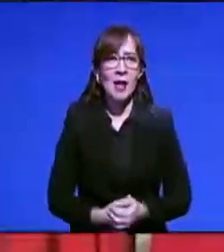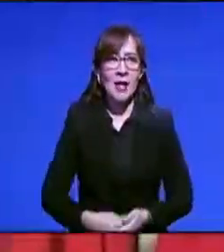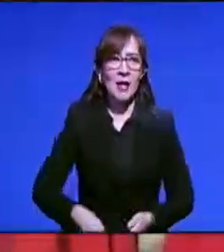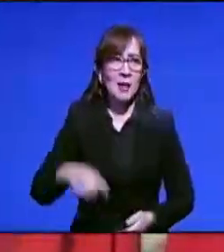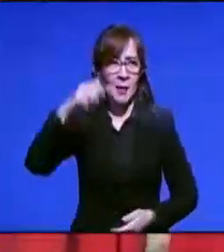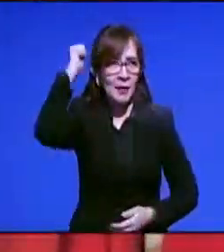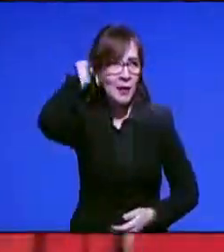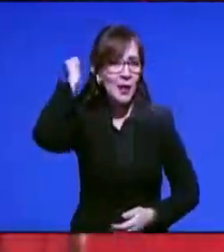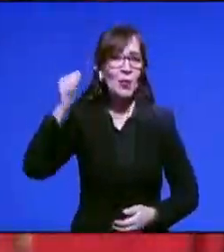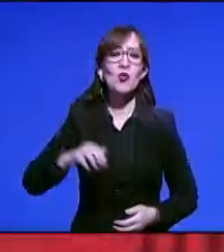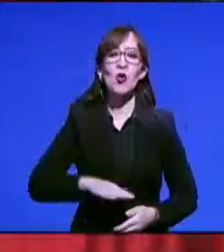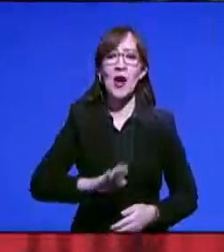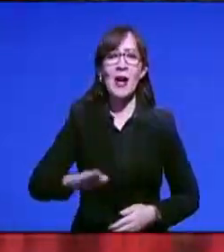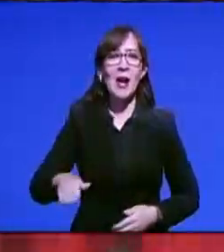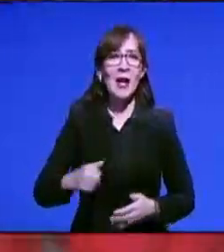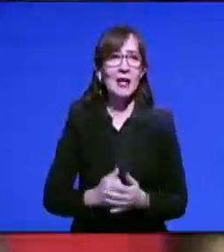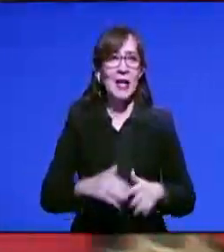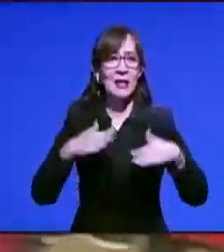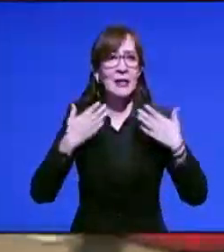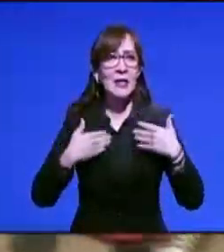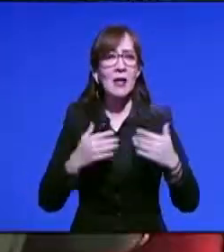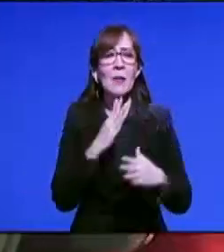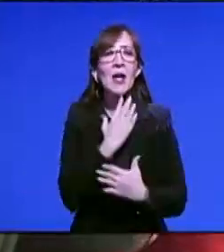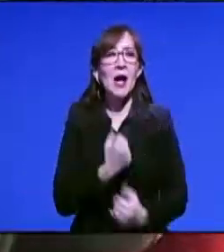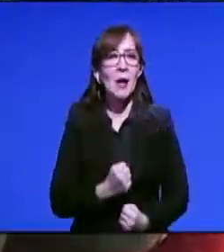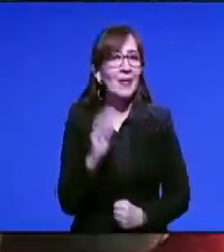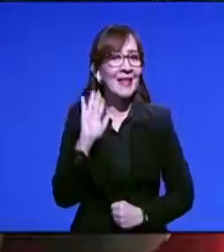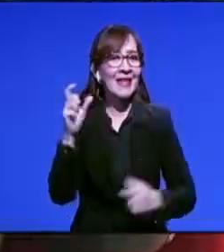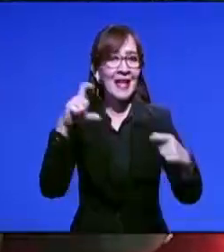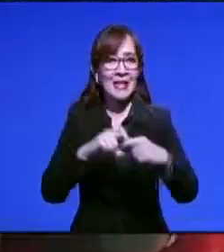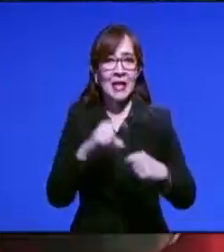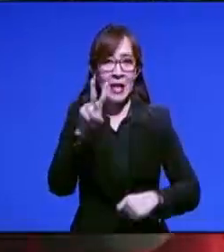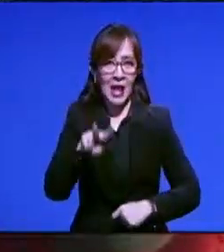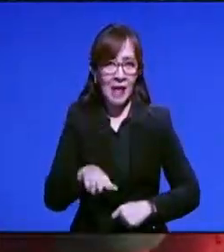terulang kembali karena mengganggu kegiatan belajar mengajar. Dedi Beben, Bekasi, Jawa Barat.